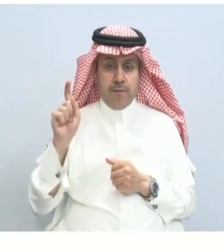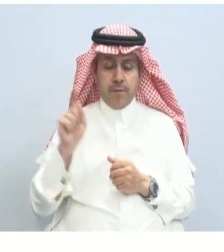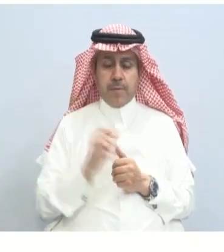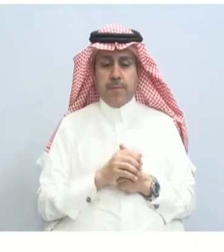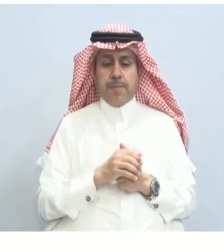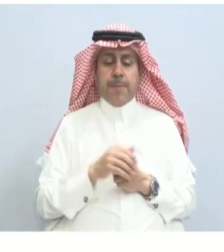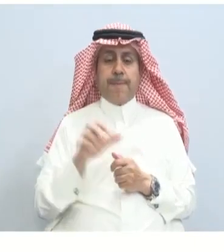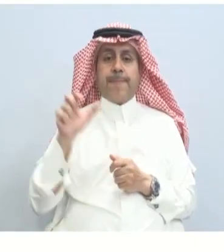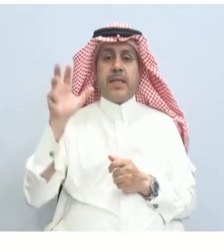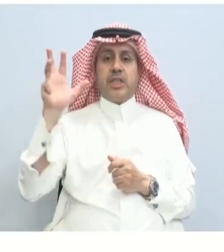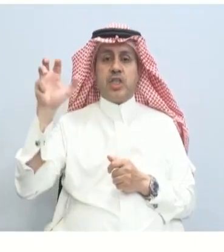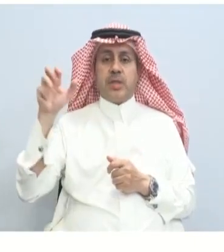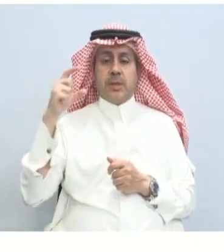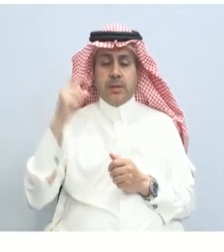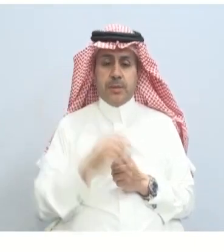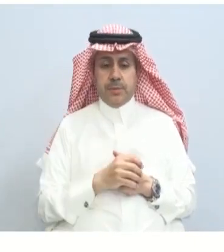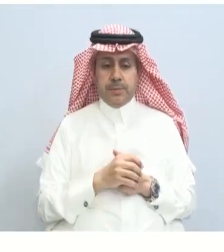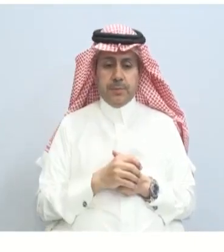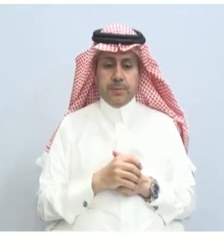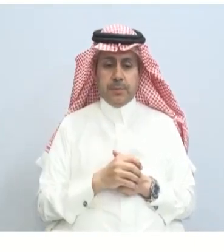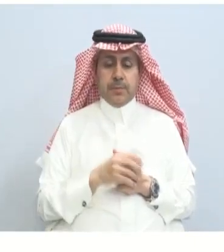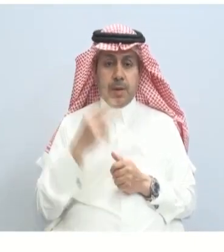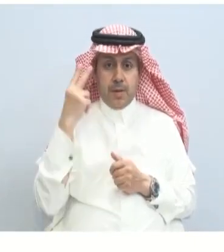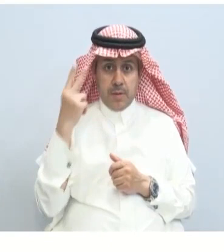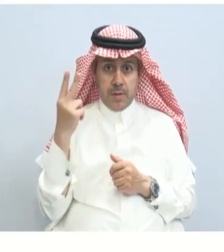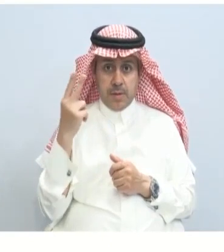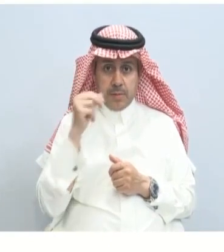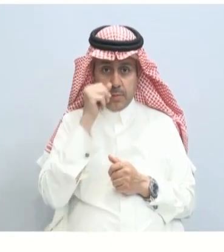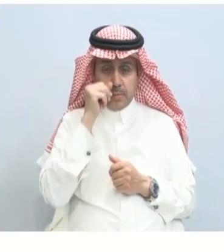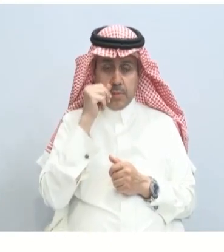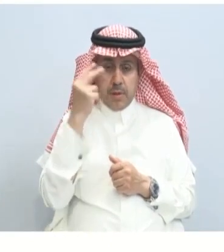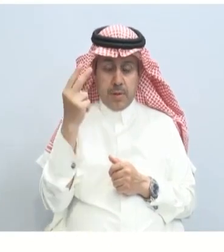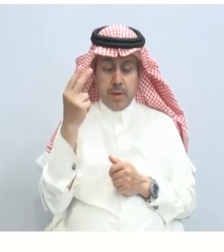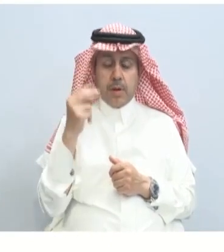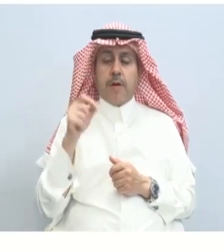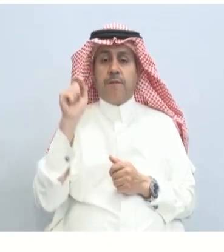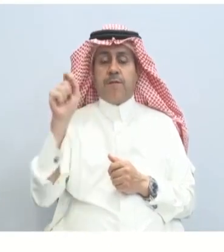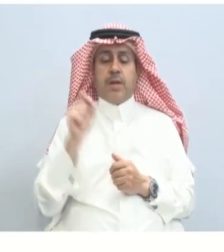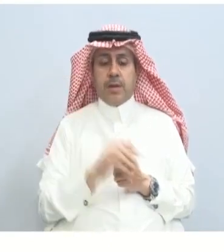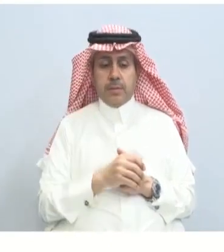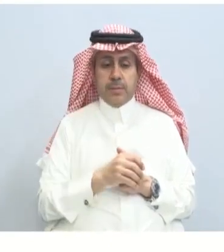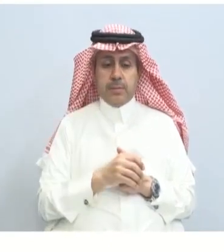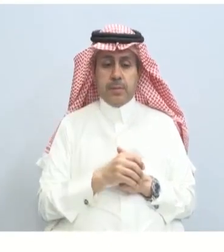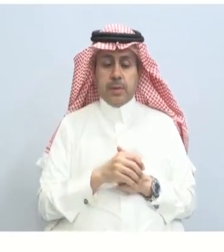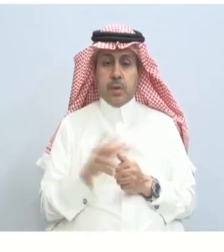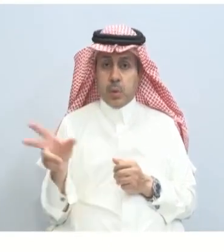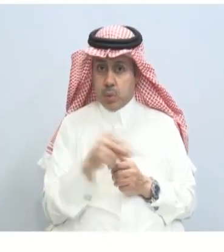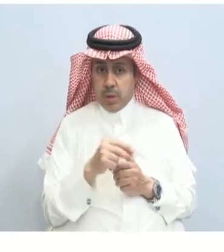ولكن الالفا هي عباره عن 2 يتا فبالتالي 2 ثيتا تساوي كم الا 2 يتا